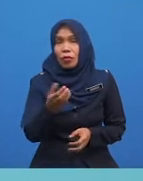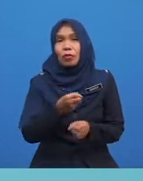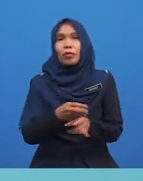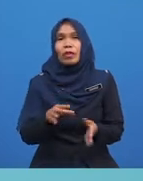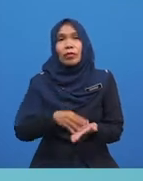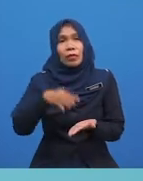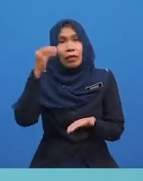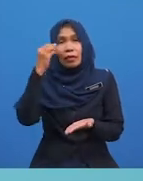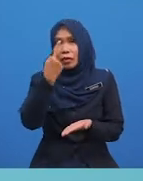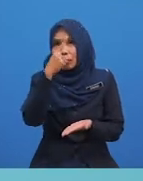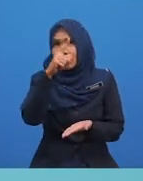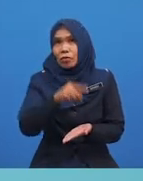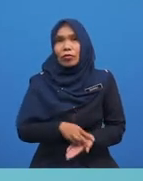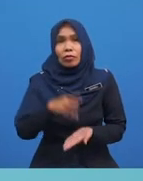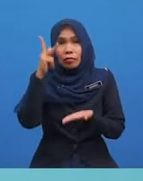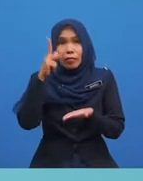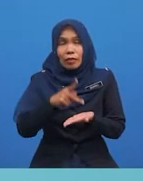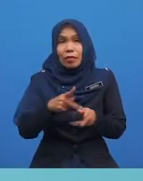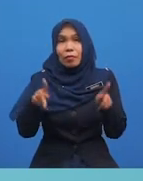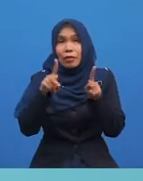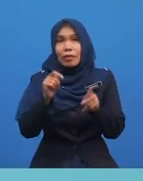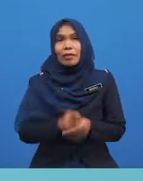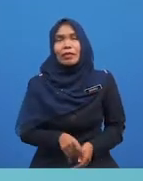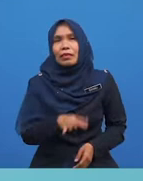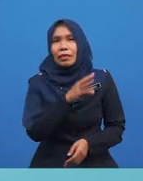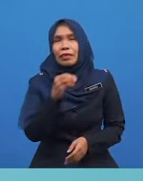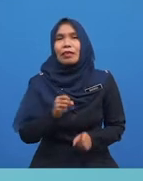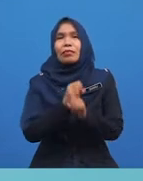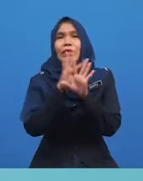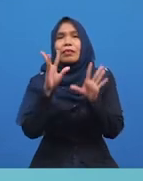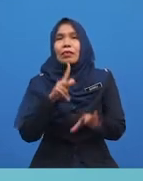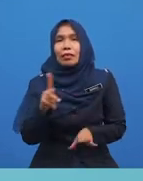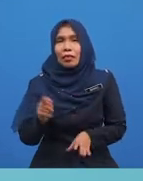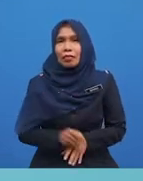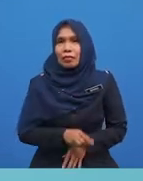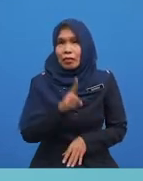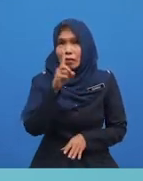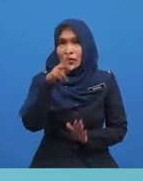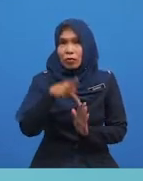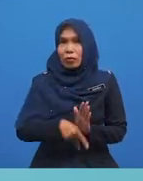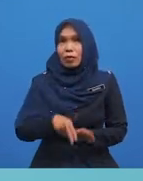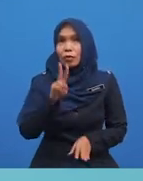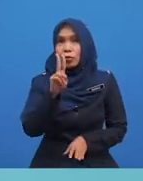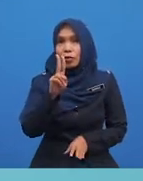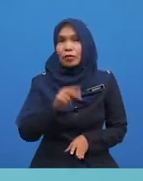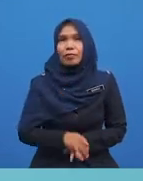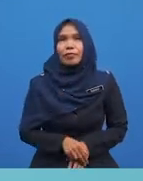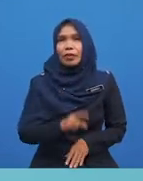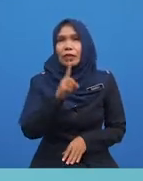belajar untuk mengenal pasti dan menyatakan 1/2,